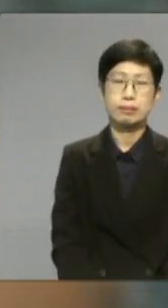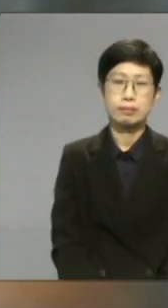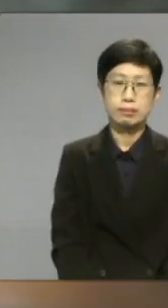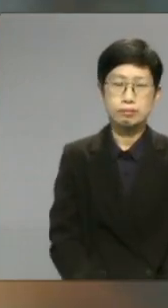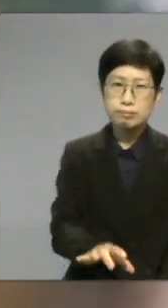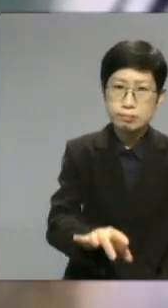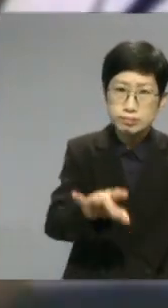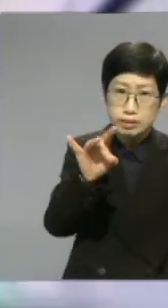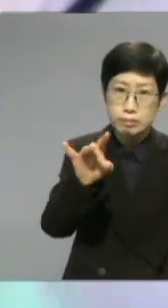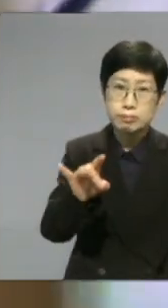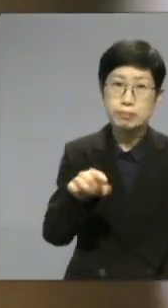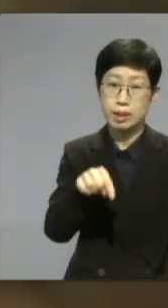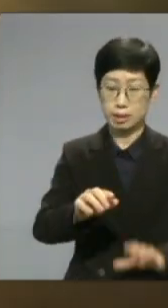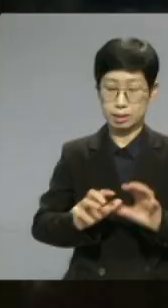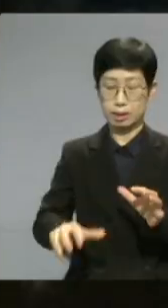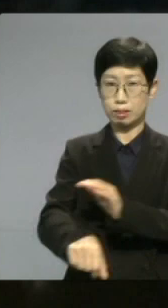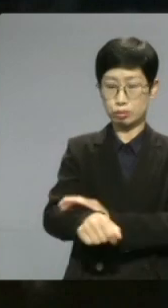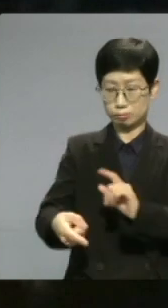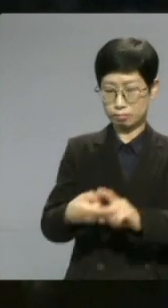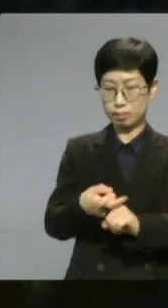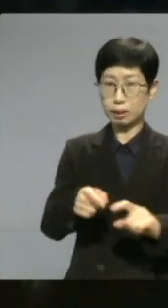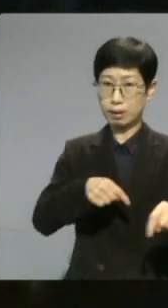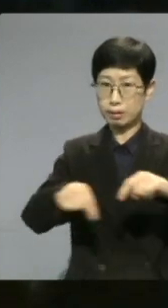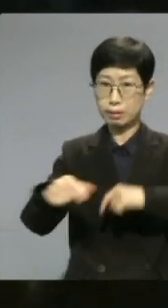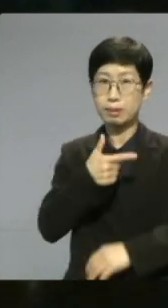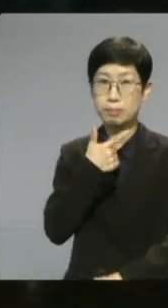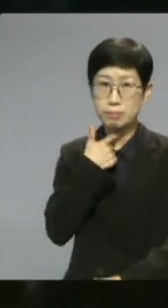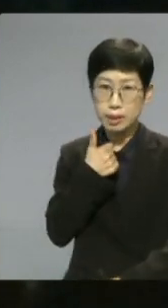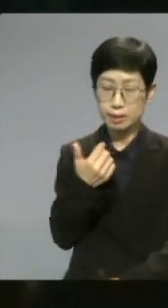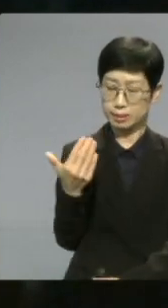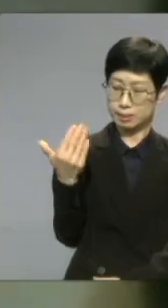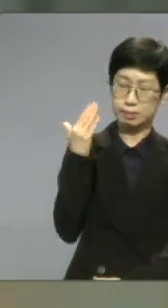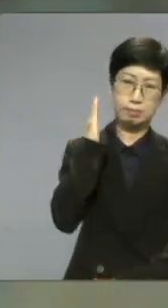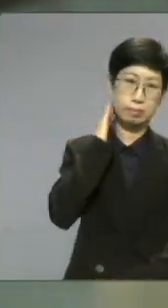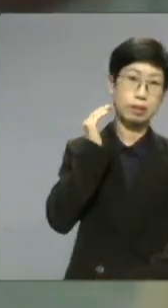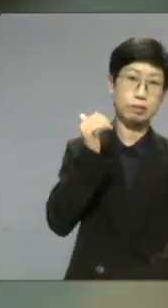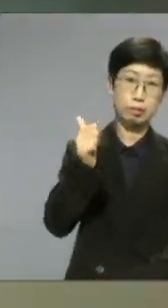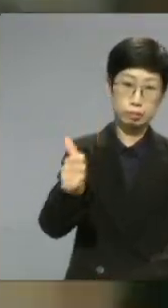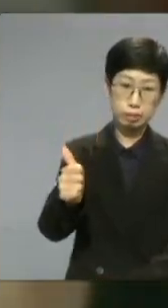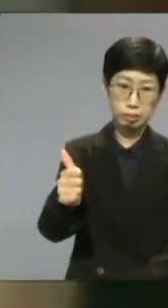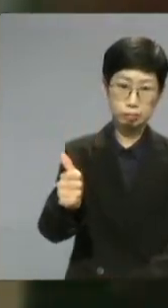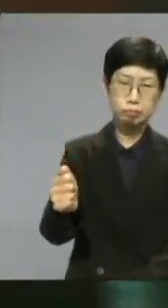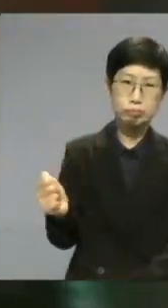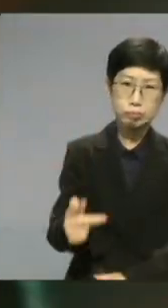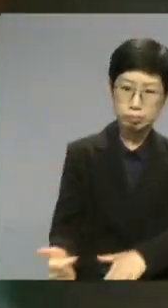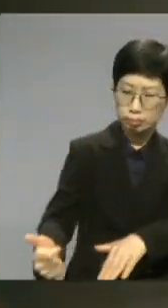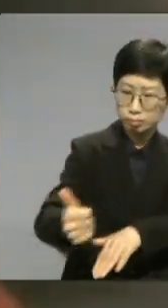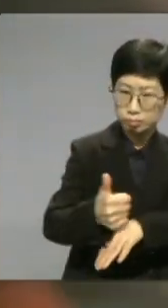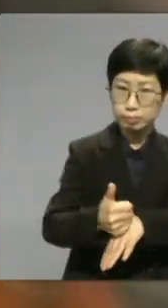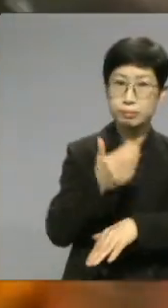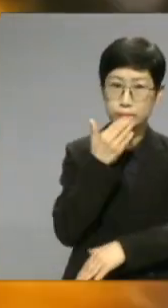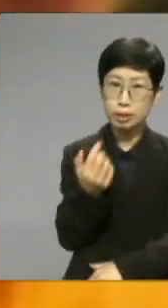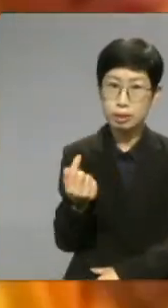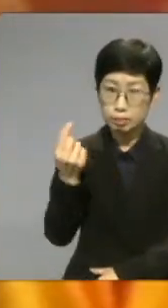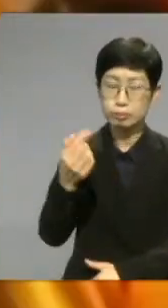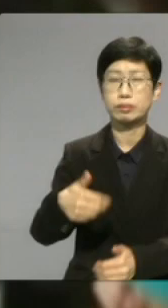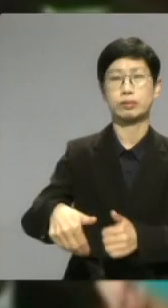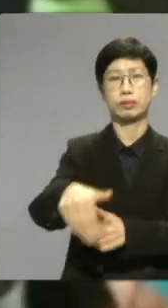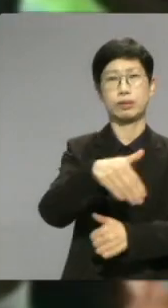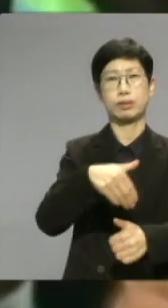애초 파나마에서는 우파 정권을 이끌었던 리카르도 마르티넬리 전 대통령의 재집권이 유력한